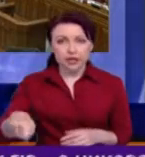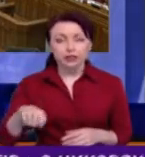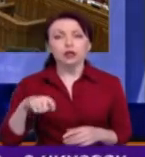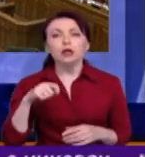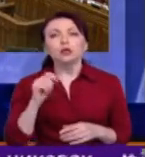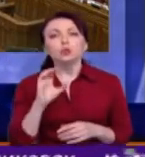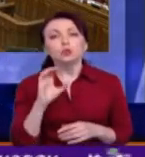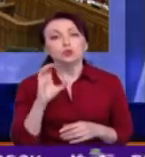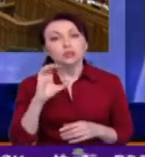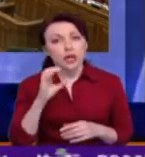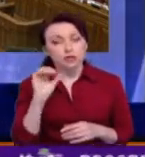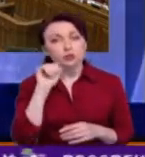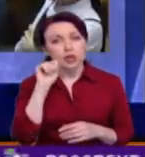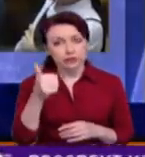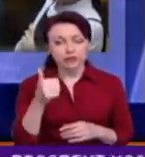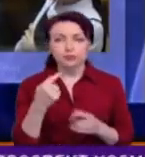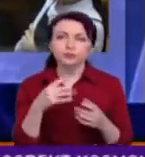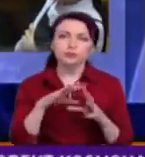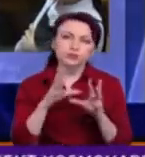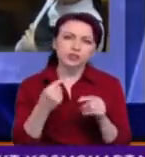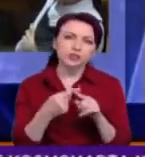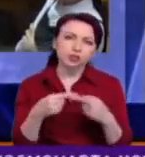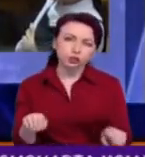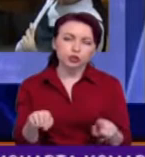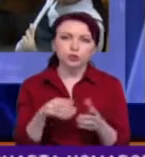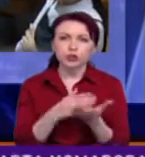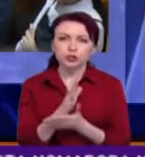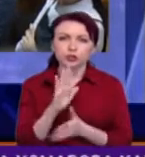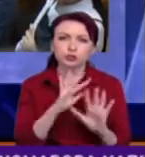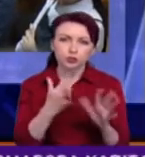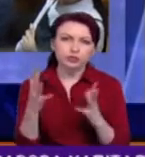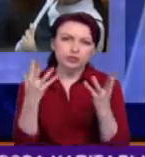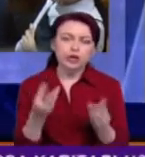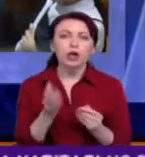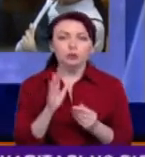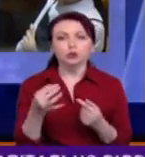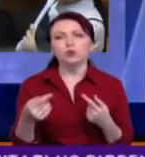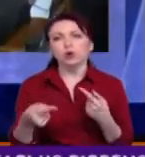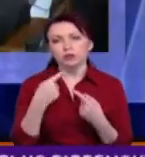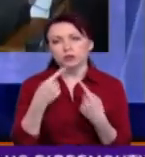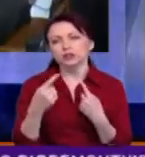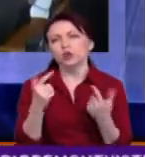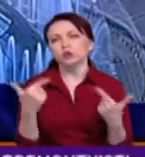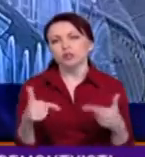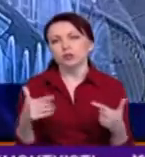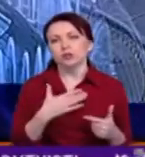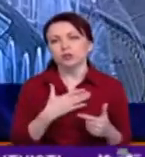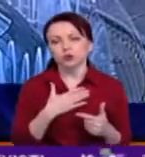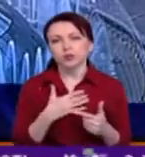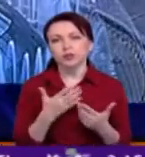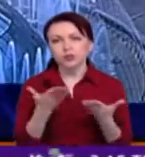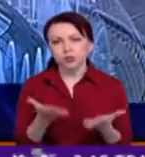травня, тобто завтра. Про ці інші політичні події дня ми будемо говорити з гостями нашої студії. Задоволенням вам